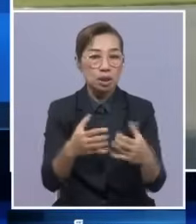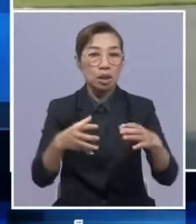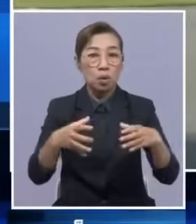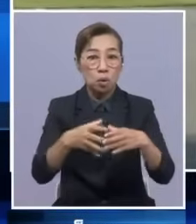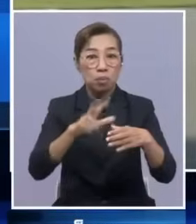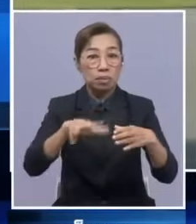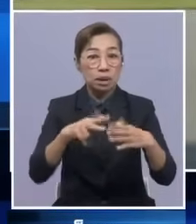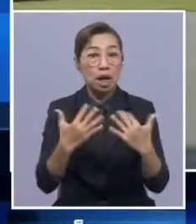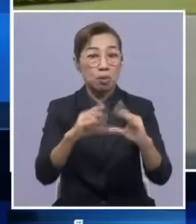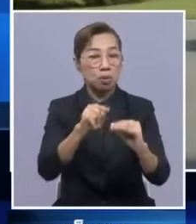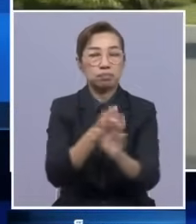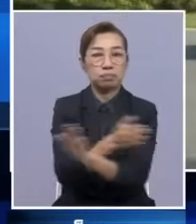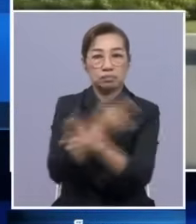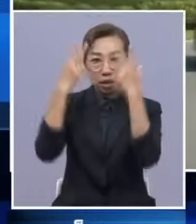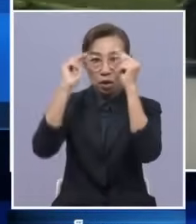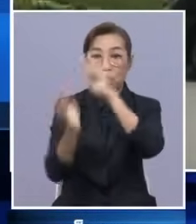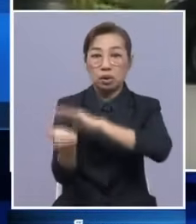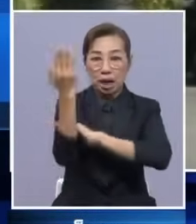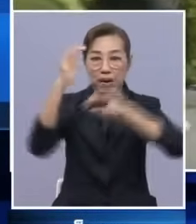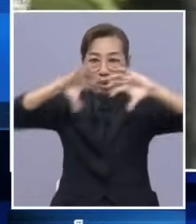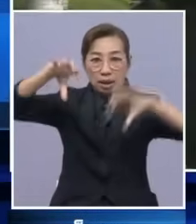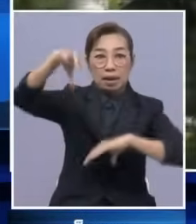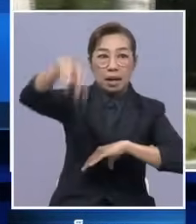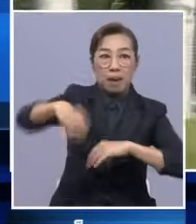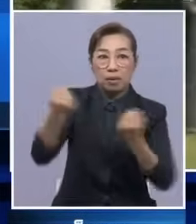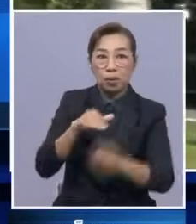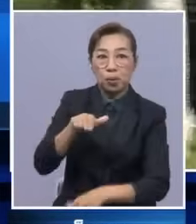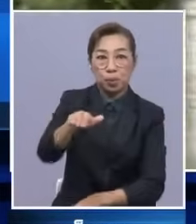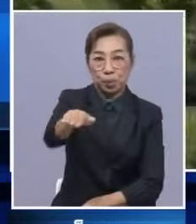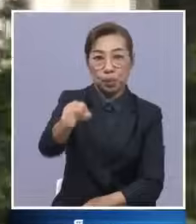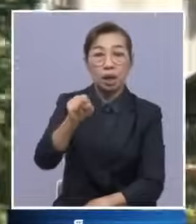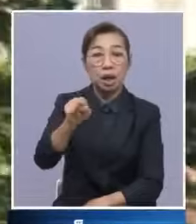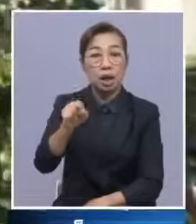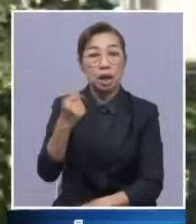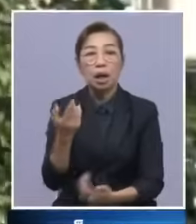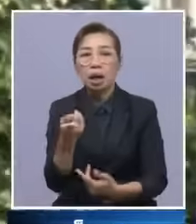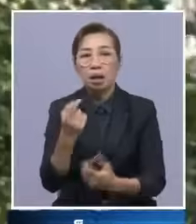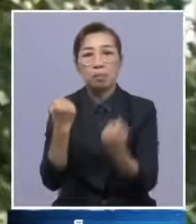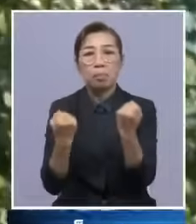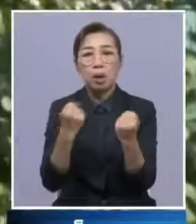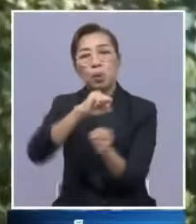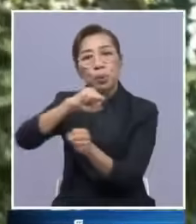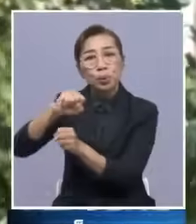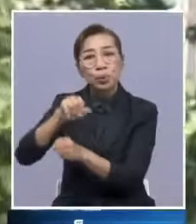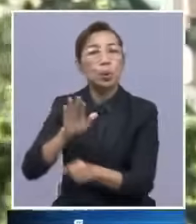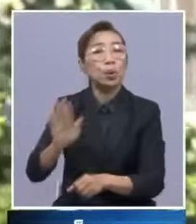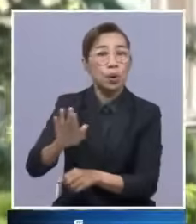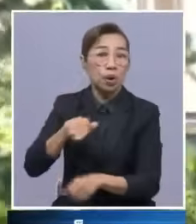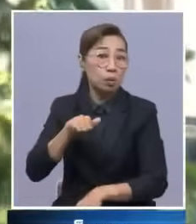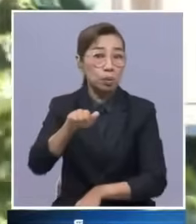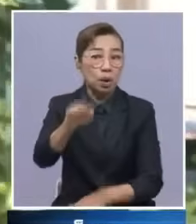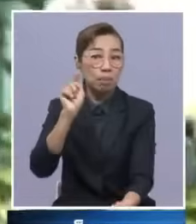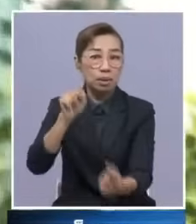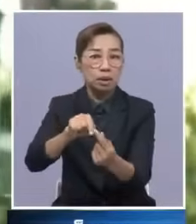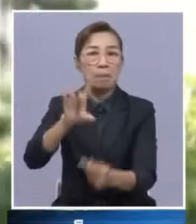ะช่วงเช้านายกรัฐมนตรีเข้าทำเนียบรัฐบาลคุณผู้ชมคะเนี่ยค่ะก็เดินทางมาด้วยเป็นรถตู้นะเขาทำเนียบตั้งแต่ช่วง 8:30